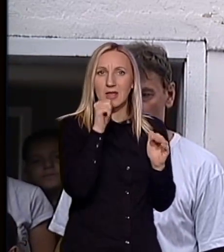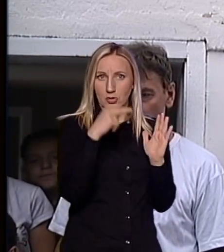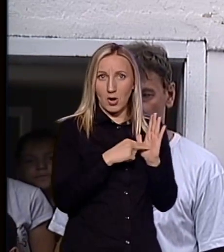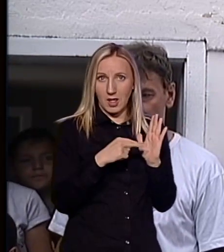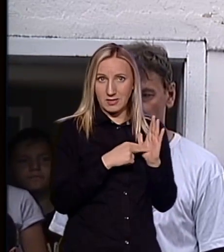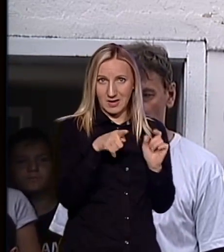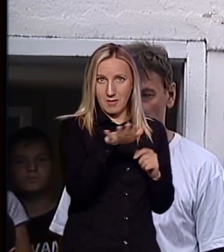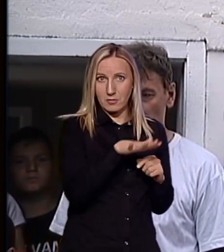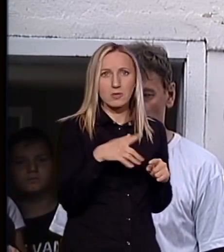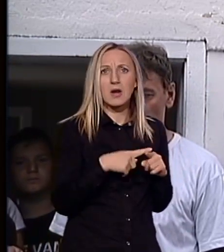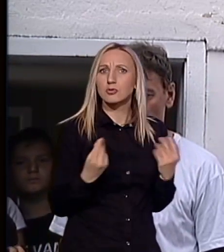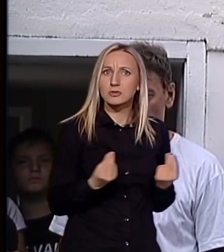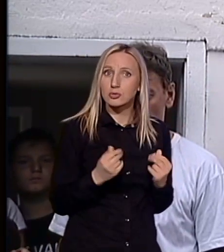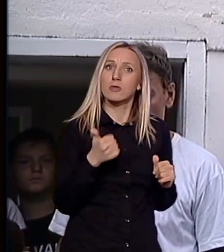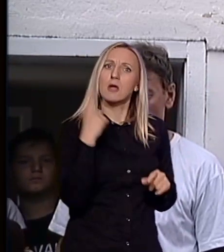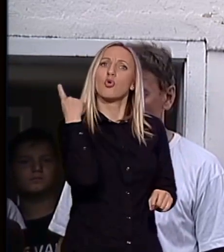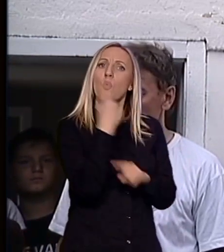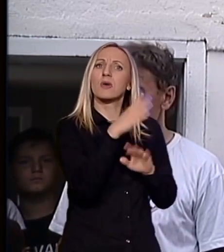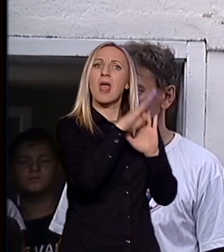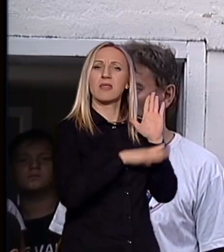iz razloga što jeste da uredbom